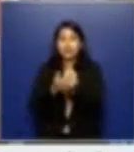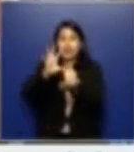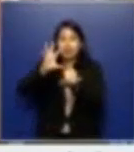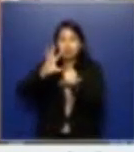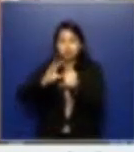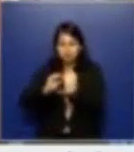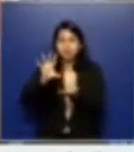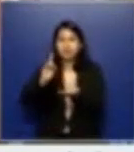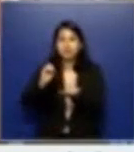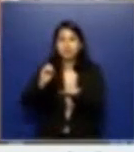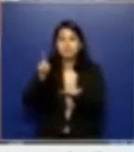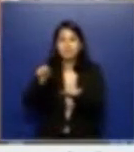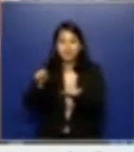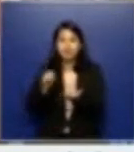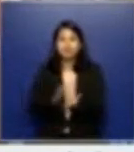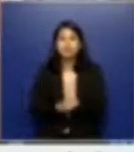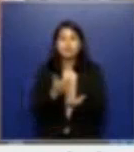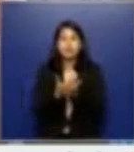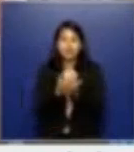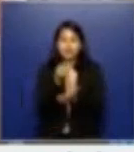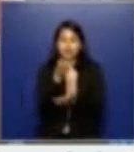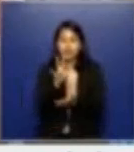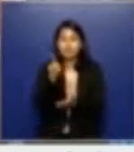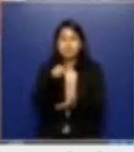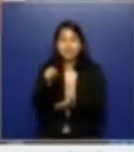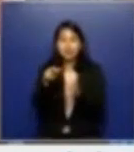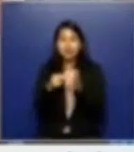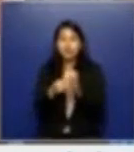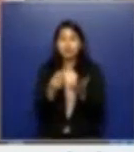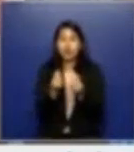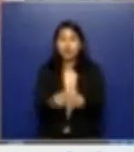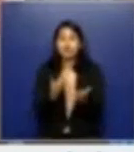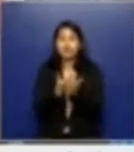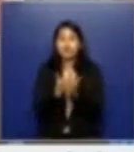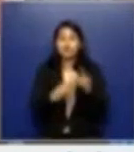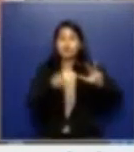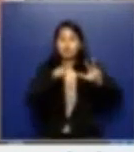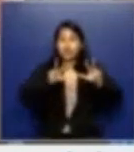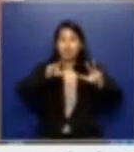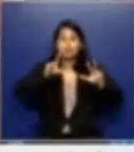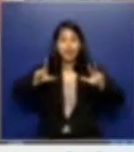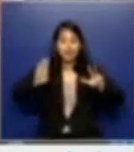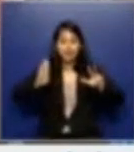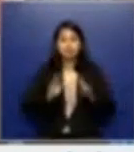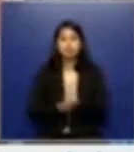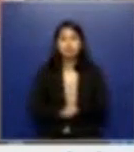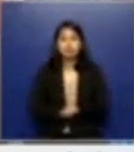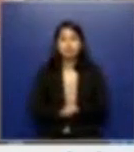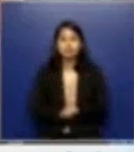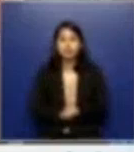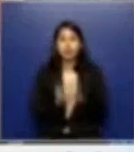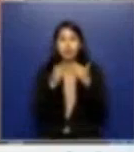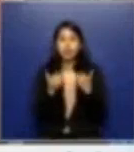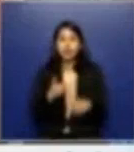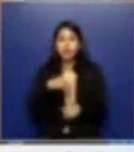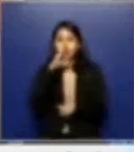80แล้ว 17% ของ GDP คือ 3.3 ล้านบาทวันนี้เนี่ยเราทำเป็น